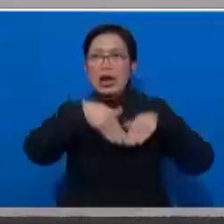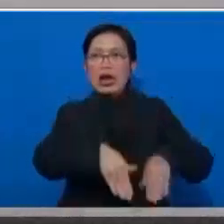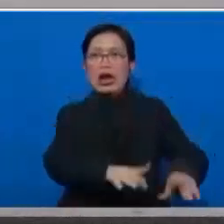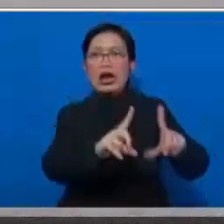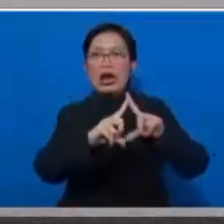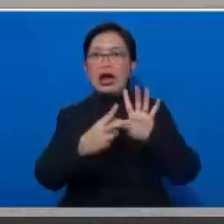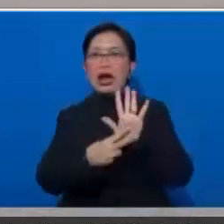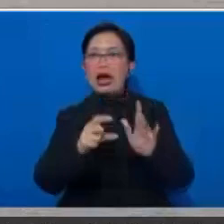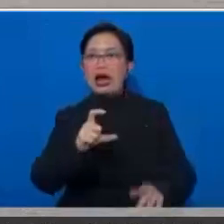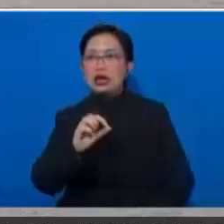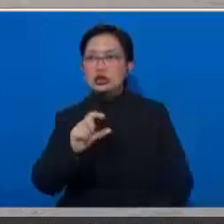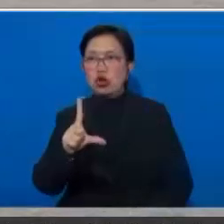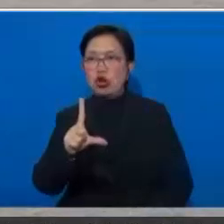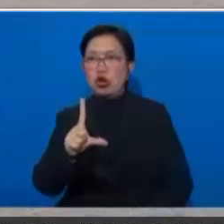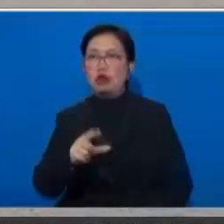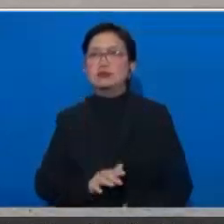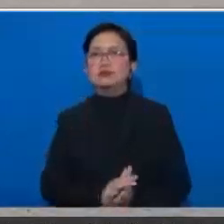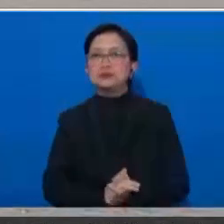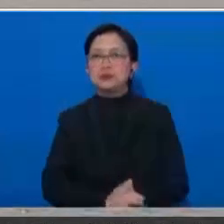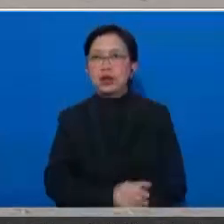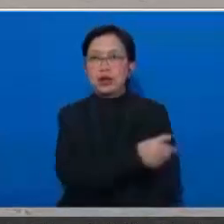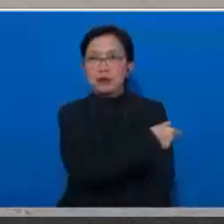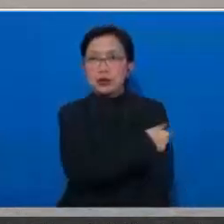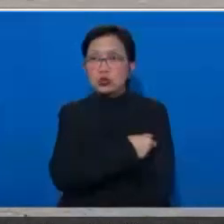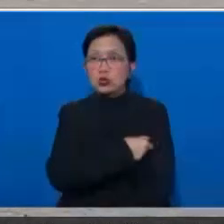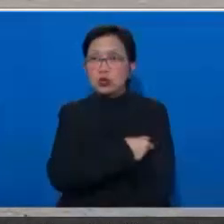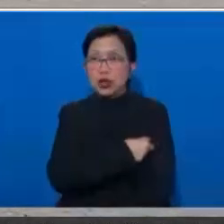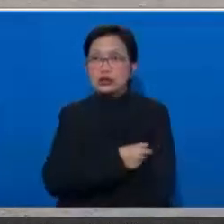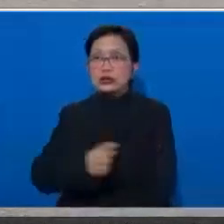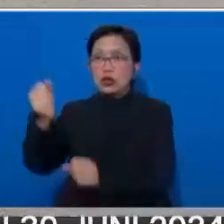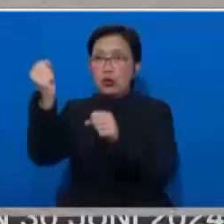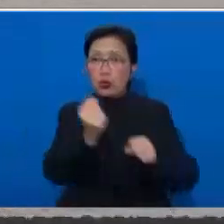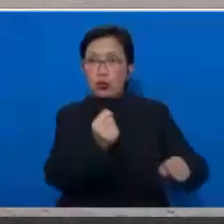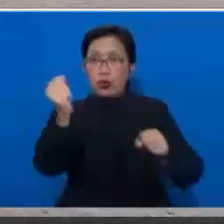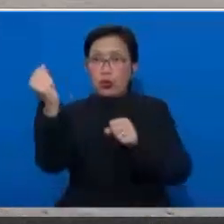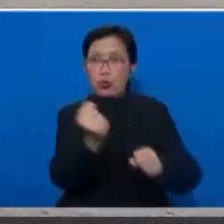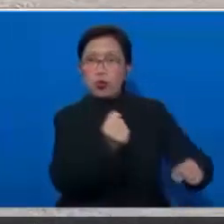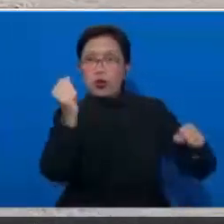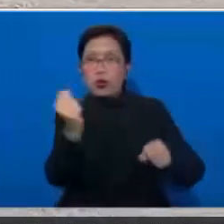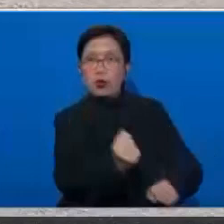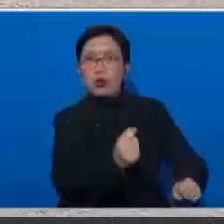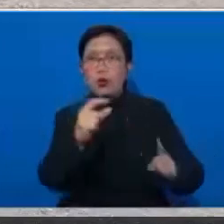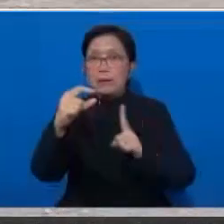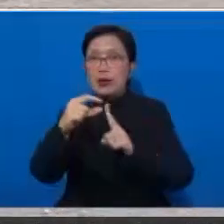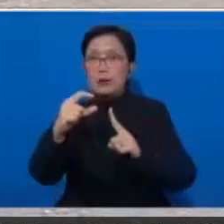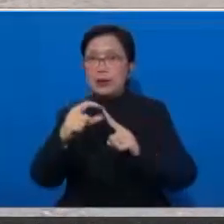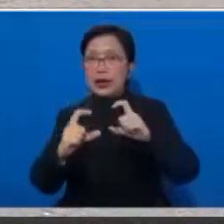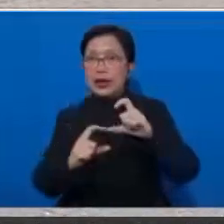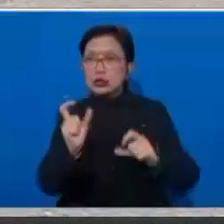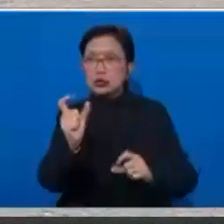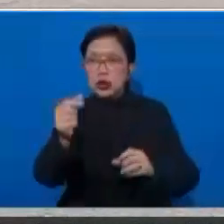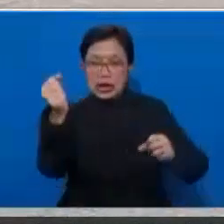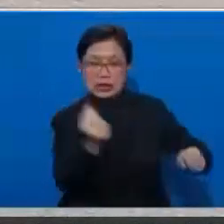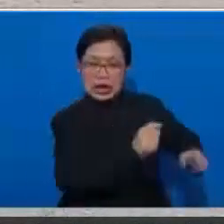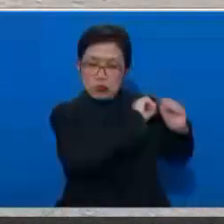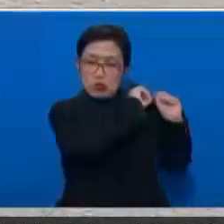Puluhan petugas penanganan prasarana dan sarana umum atau PPSU Kelurahan Ancol menggelar aksi lempar sapu dan duduk di tepi jalan